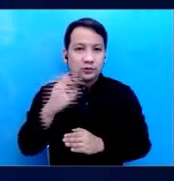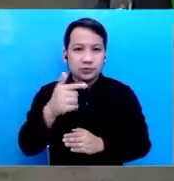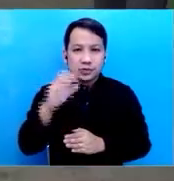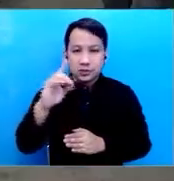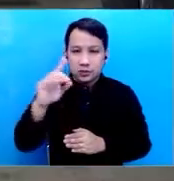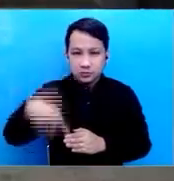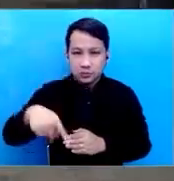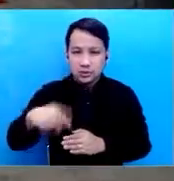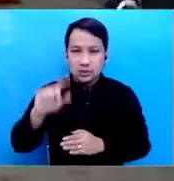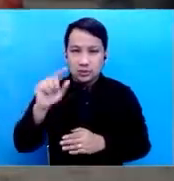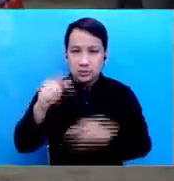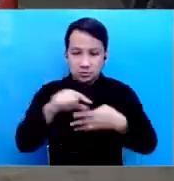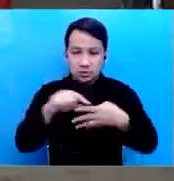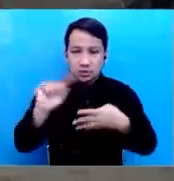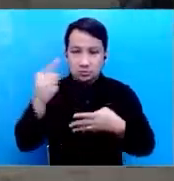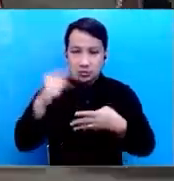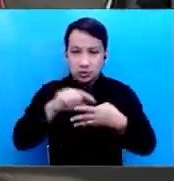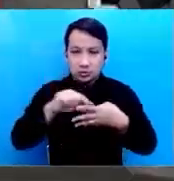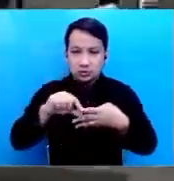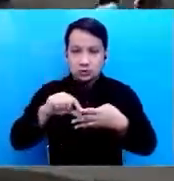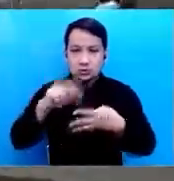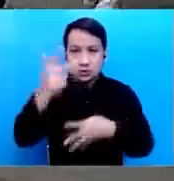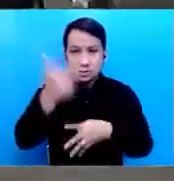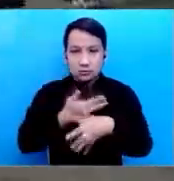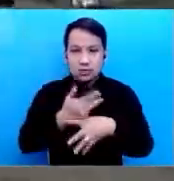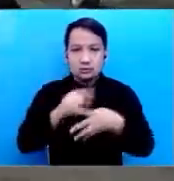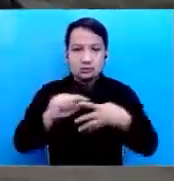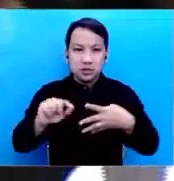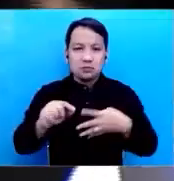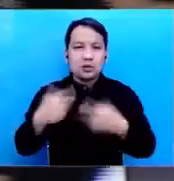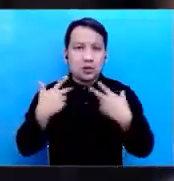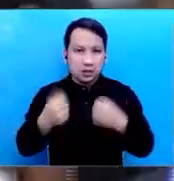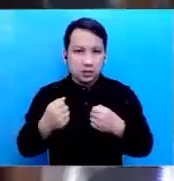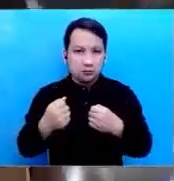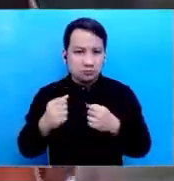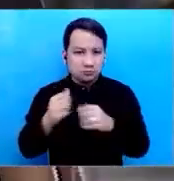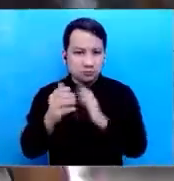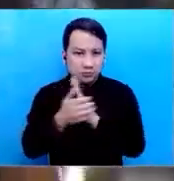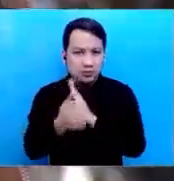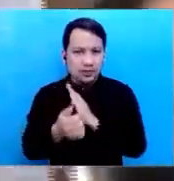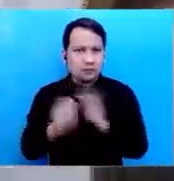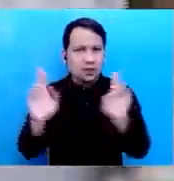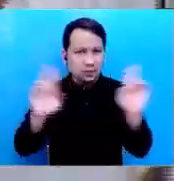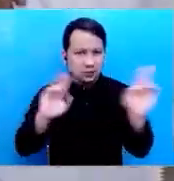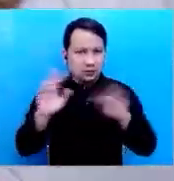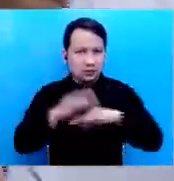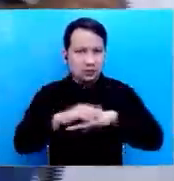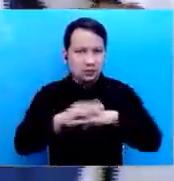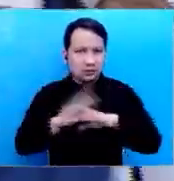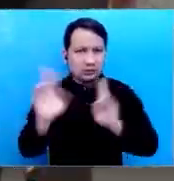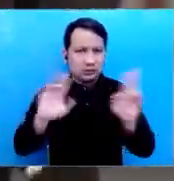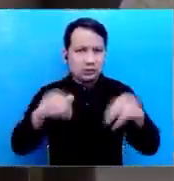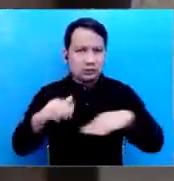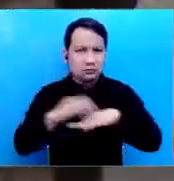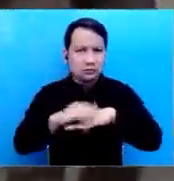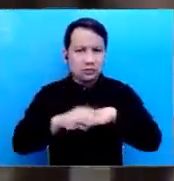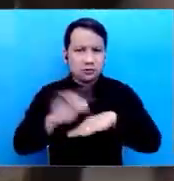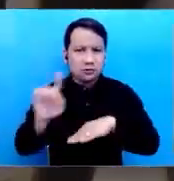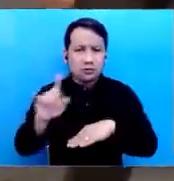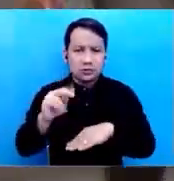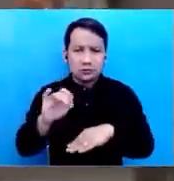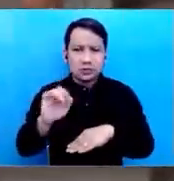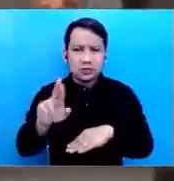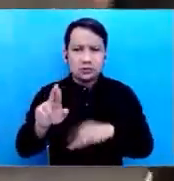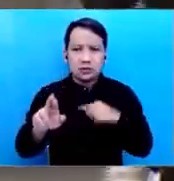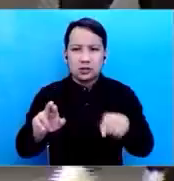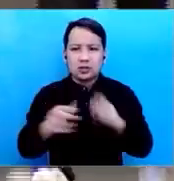quarter. Kung ang health experts naman ang tatanungin, handa na rin daw ang NCR sa Alert Level 1. Ayon kay Infectious Diseases